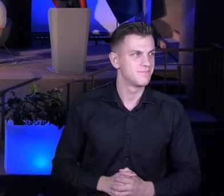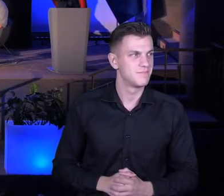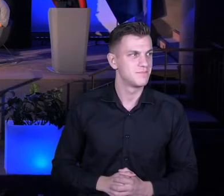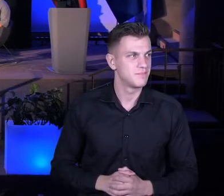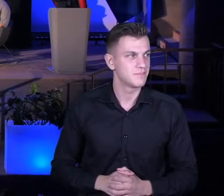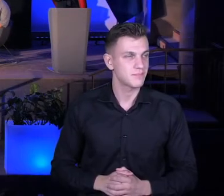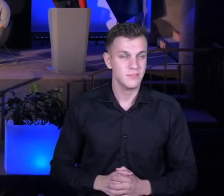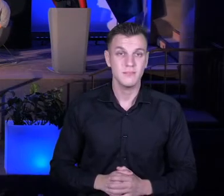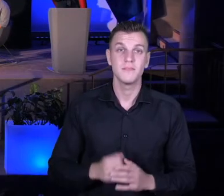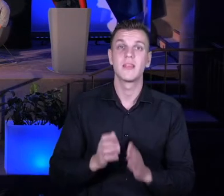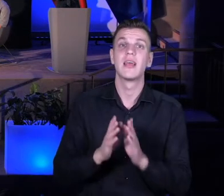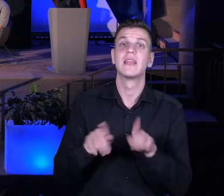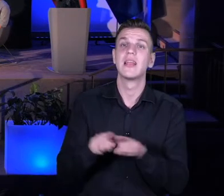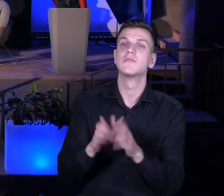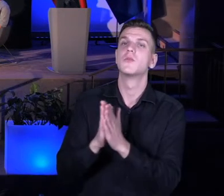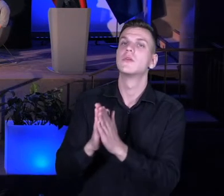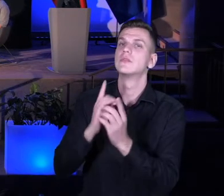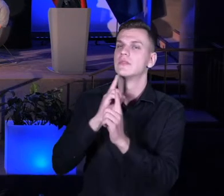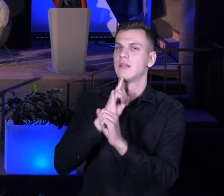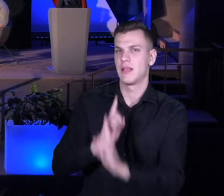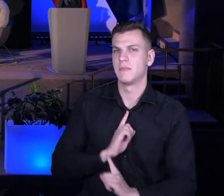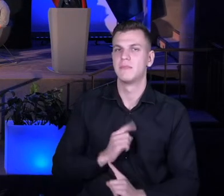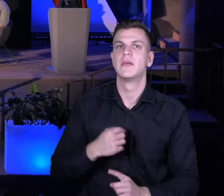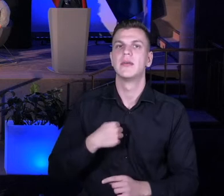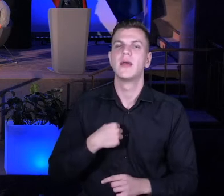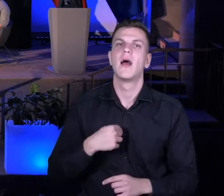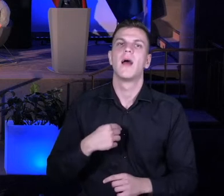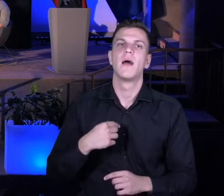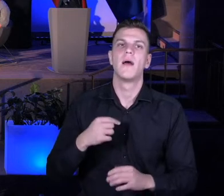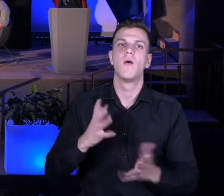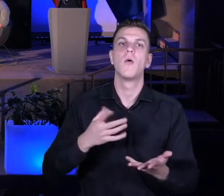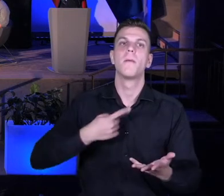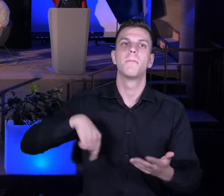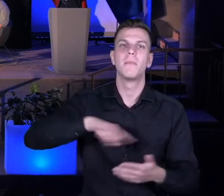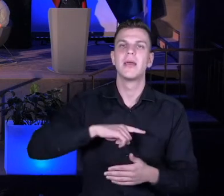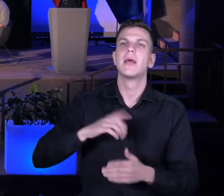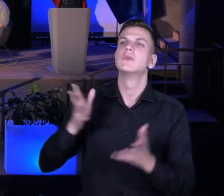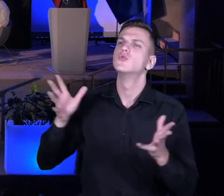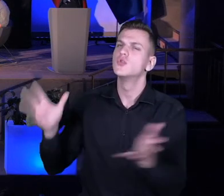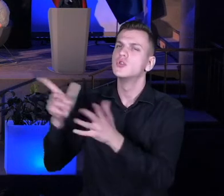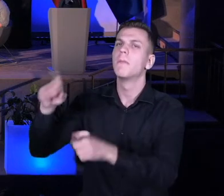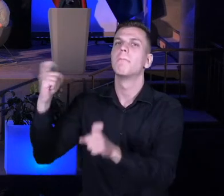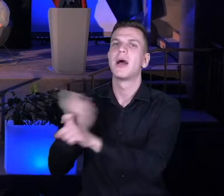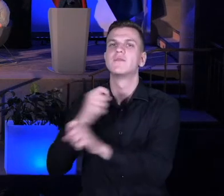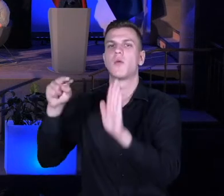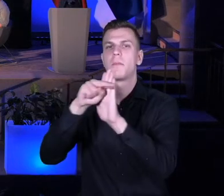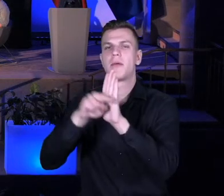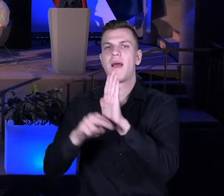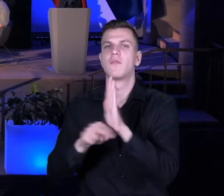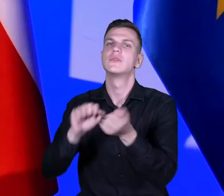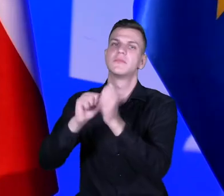Ja zostałem poproszony o to, żeby na końcu jeszcze powiedzieć o tym, co możemy rekomendować systemowi wokół takiego pytania, jak zorganizować system edukacji,